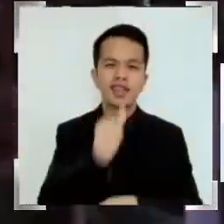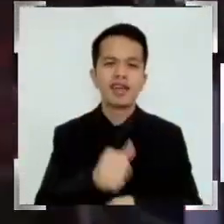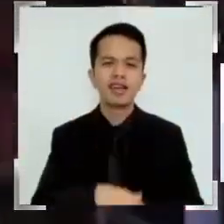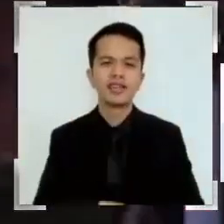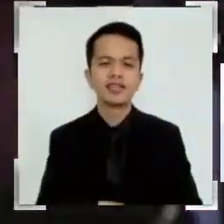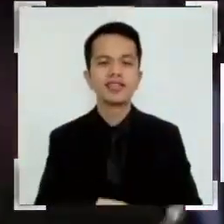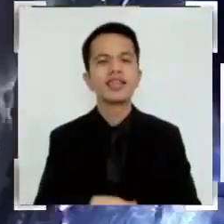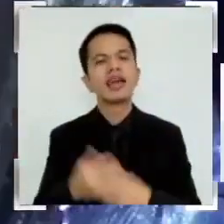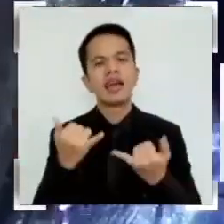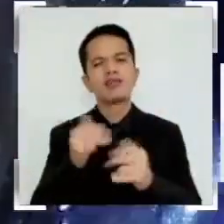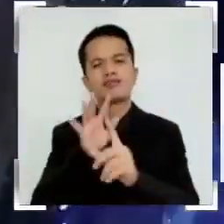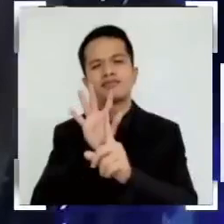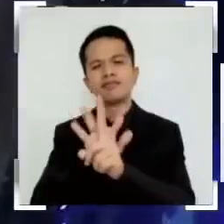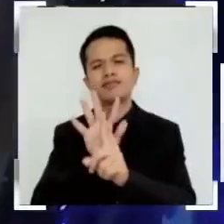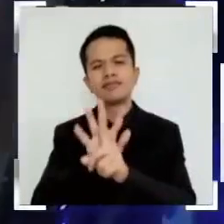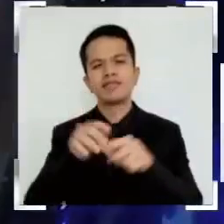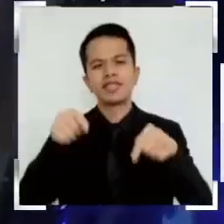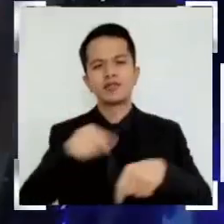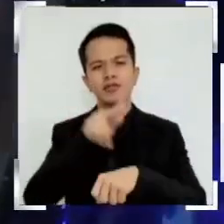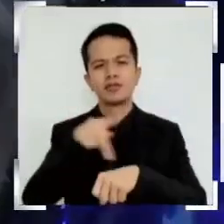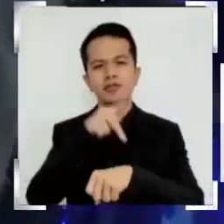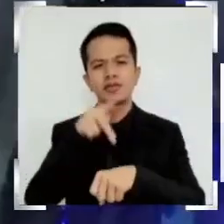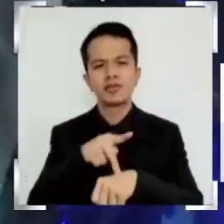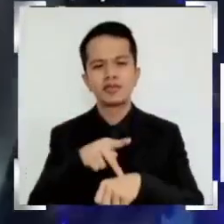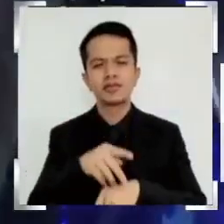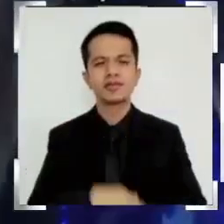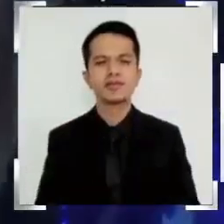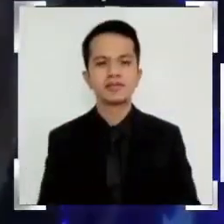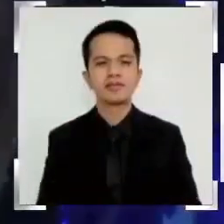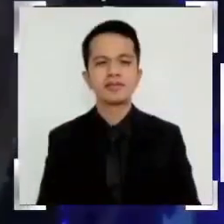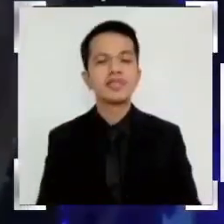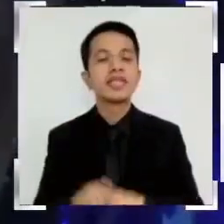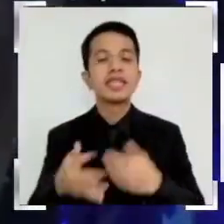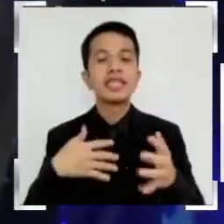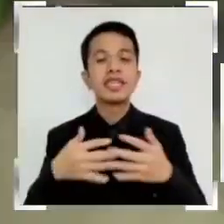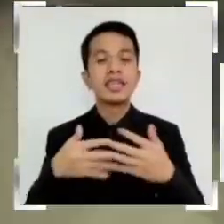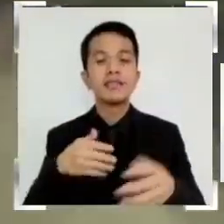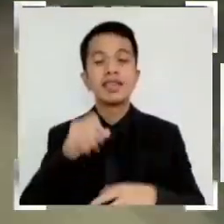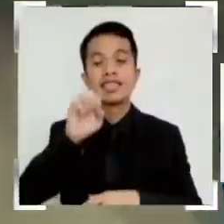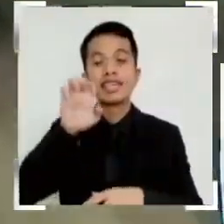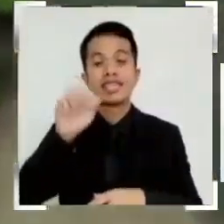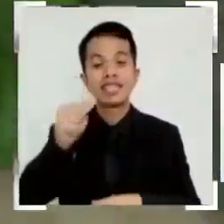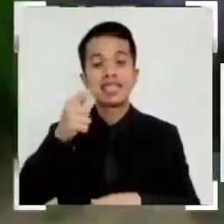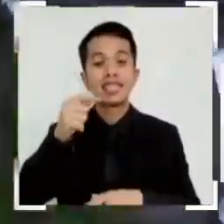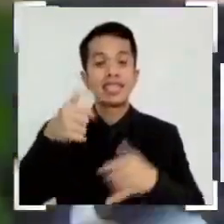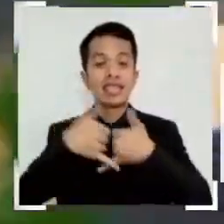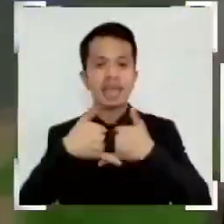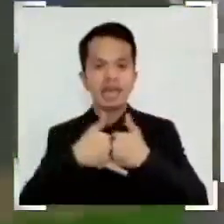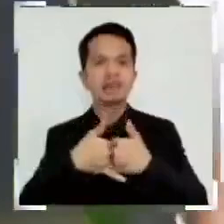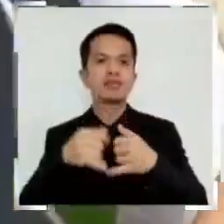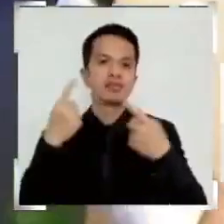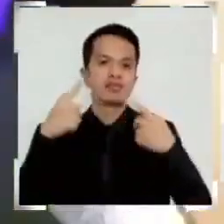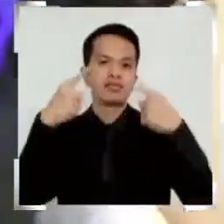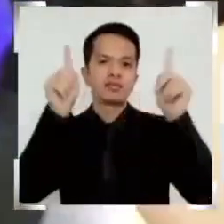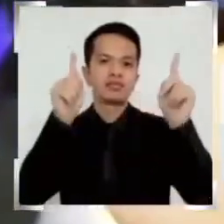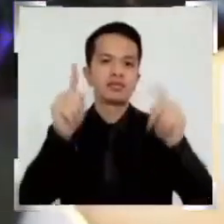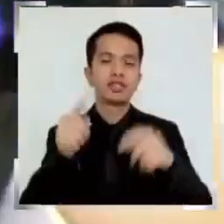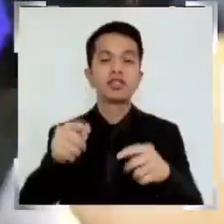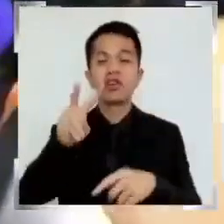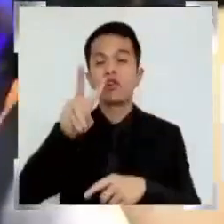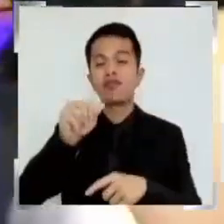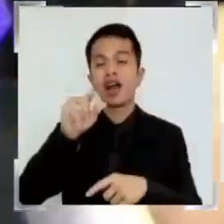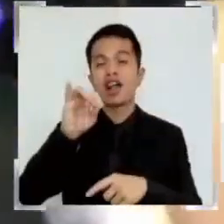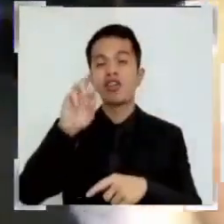patok yan sa bansa? Mga pambato nga natin maski sa SEA Games, umaalagwa. Kaya ang larong Valorant na isang sikat